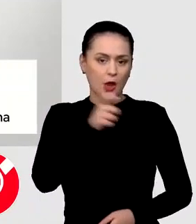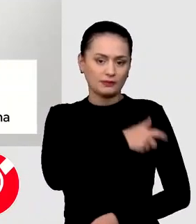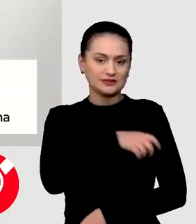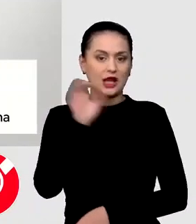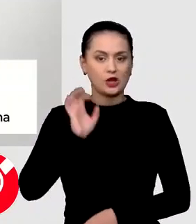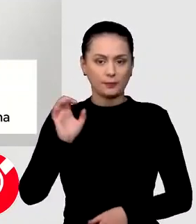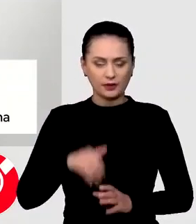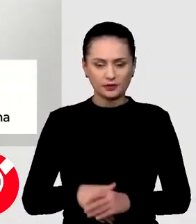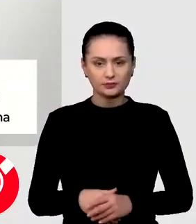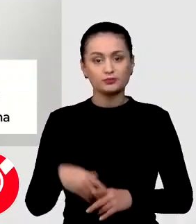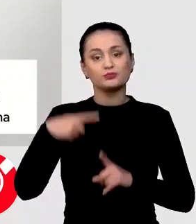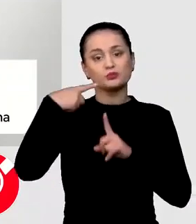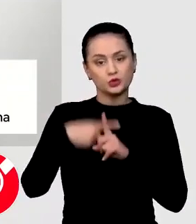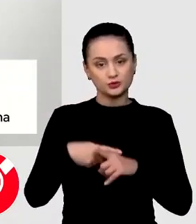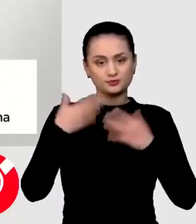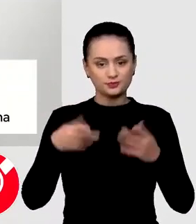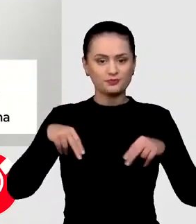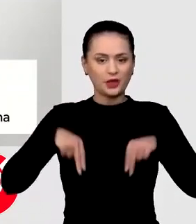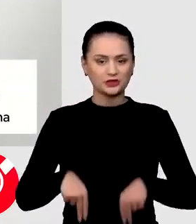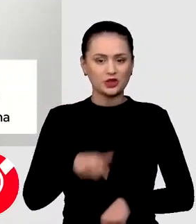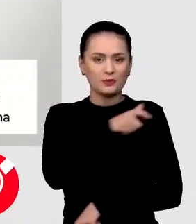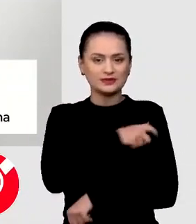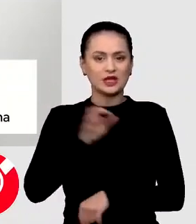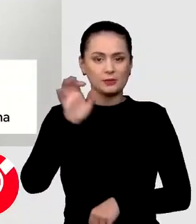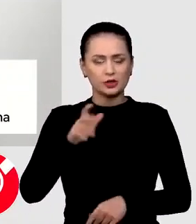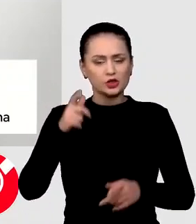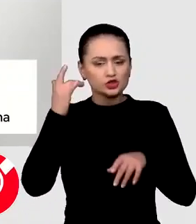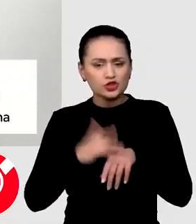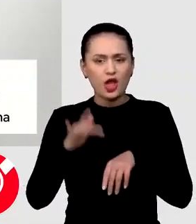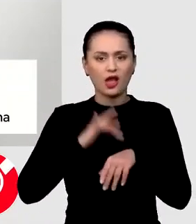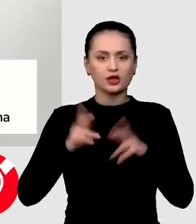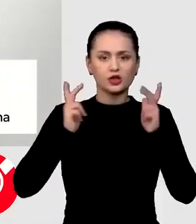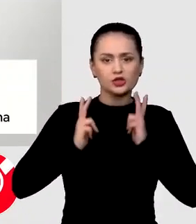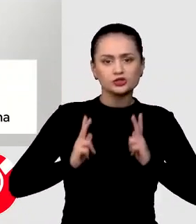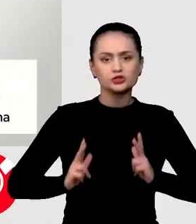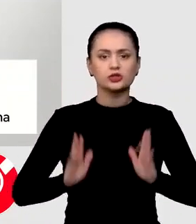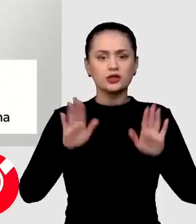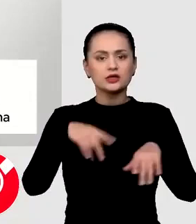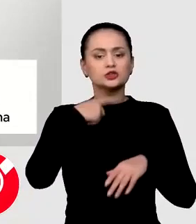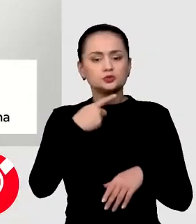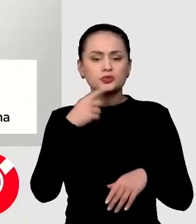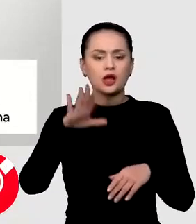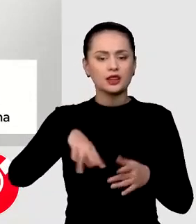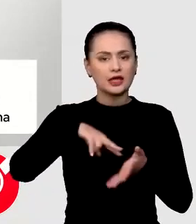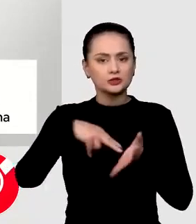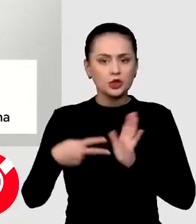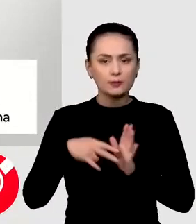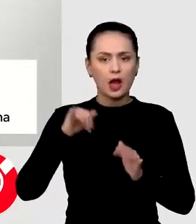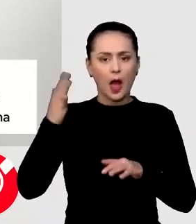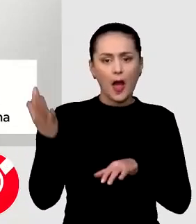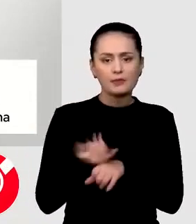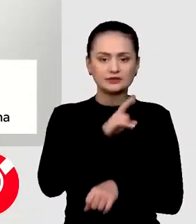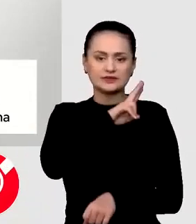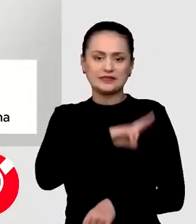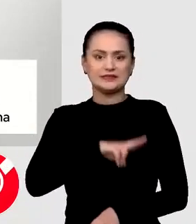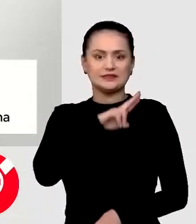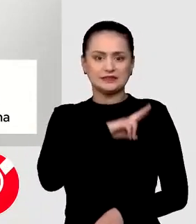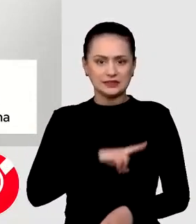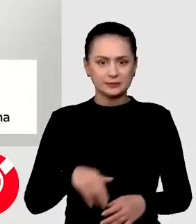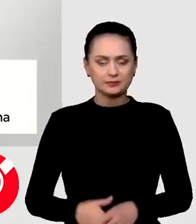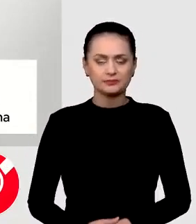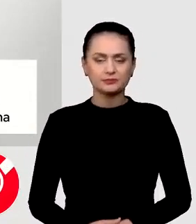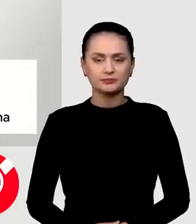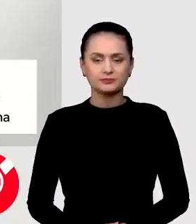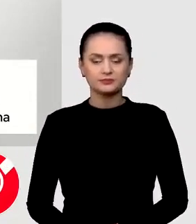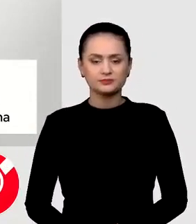presă a Comisiei Europene. Pe de altă parte, Ursula von der Leyen încearcă să ne liniștească și spune că ne descurcăm pentru că am